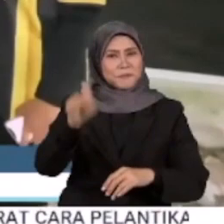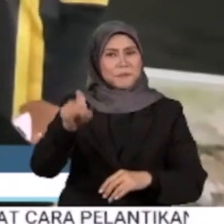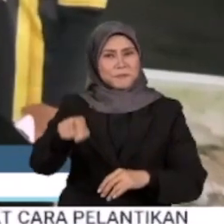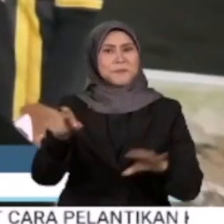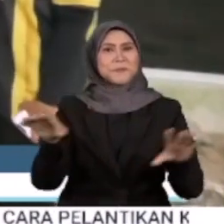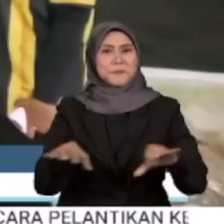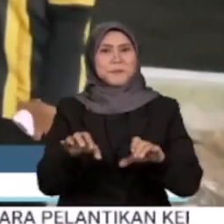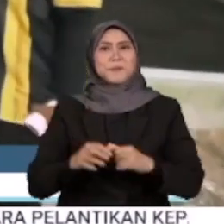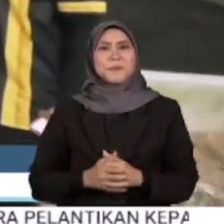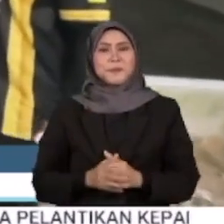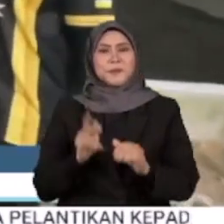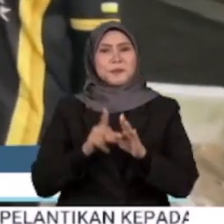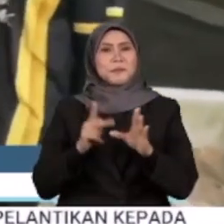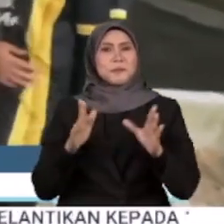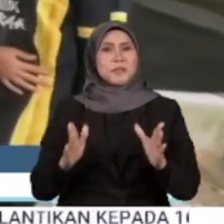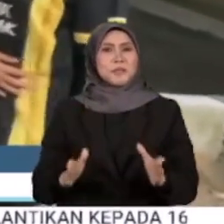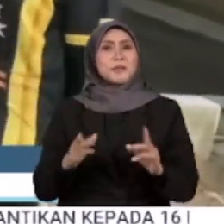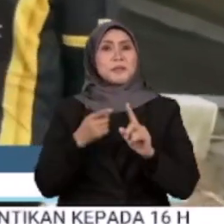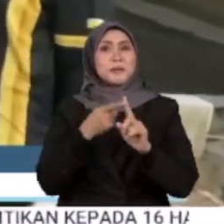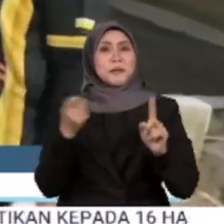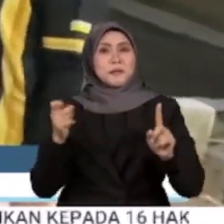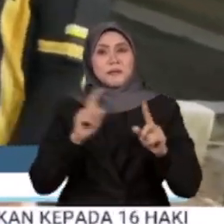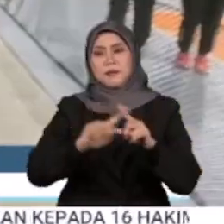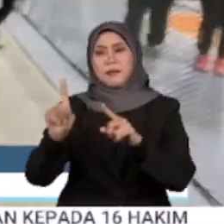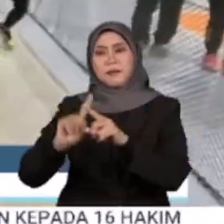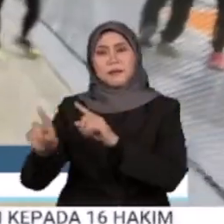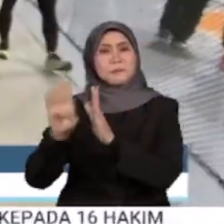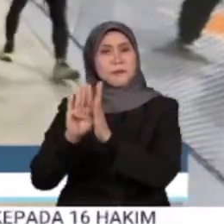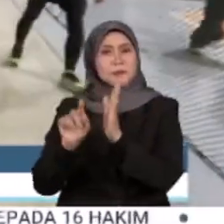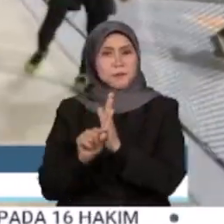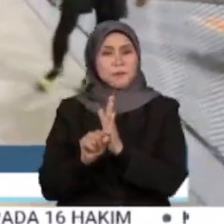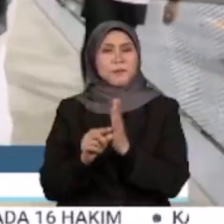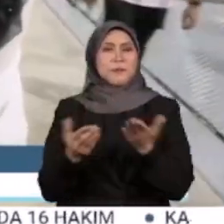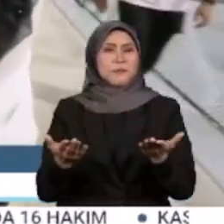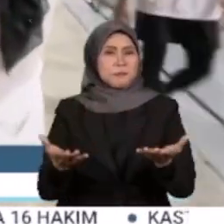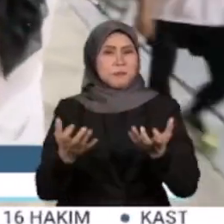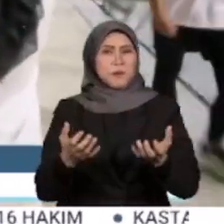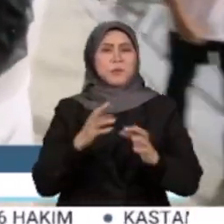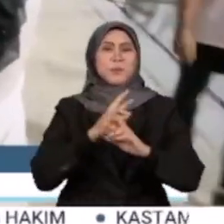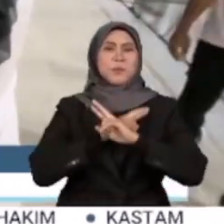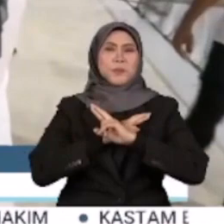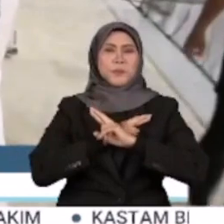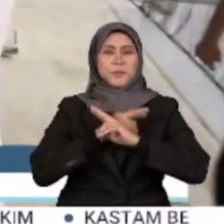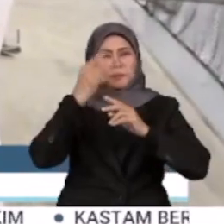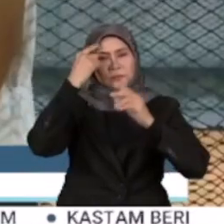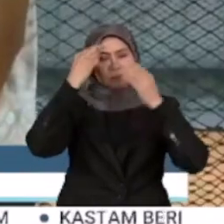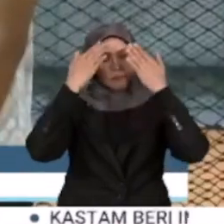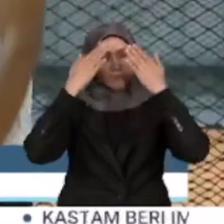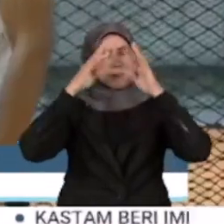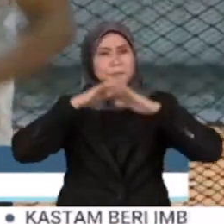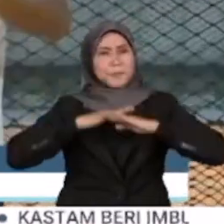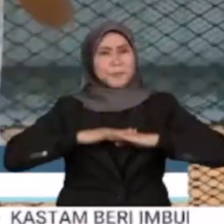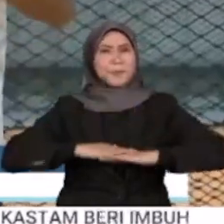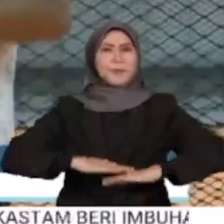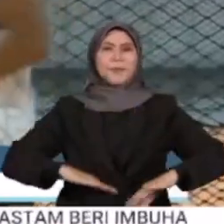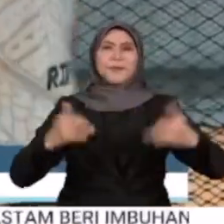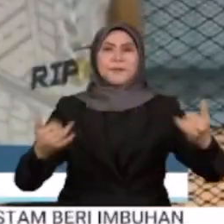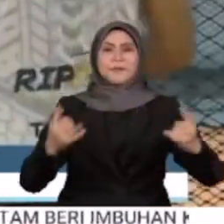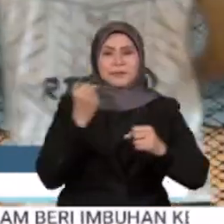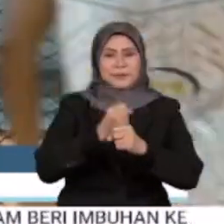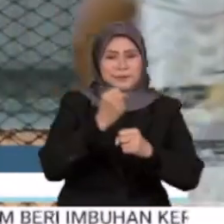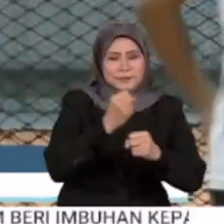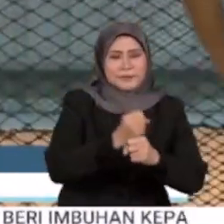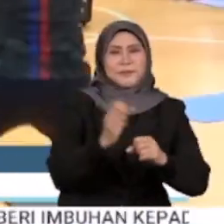buat. Peserta yang hadir terdiri daripada pelbagai latar belakang yang mahu merehatkan minda setelah seharian sibuk dengan